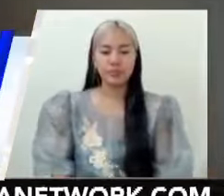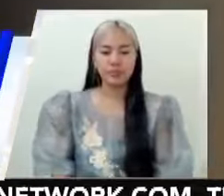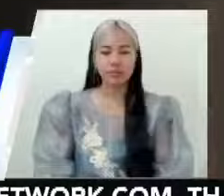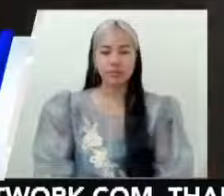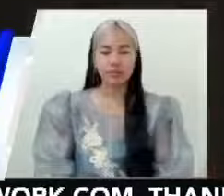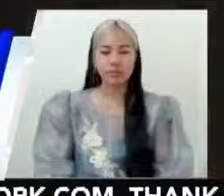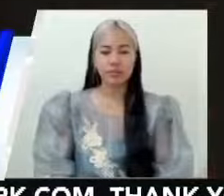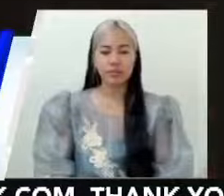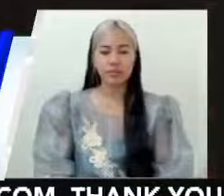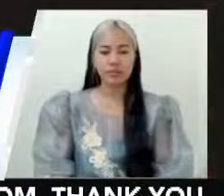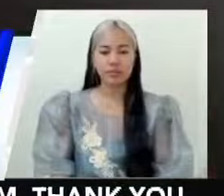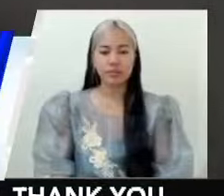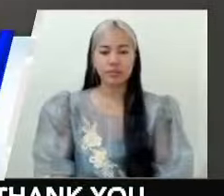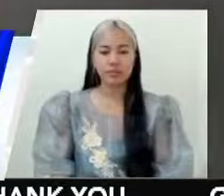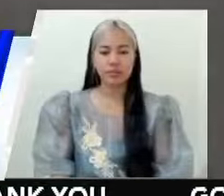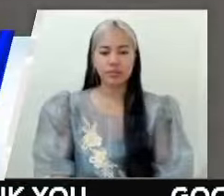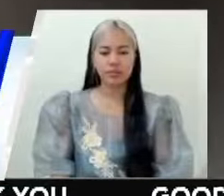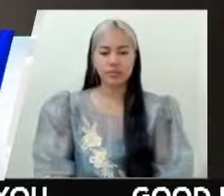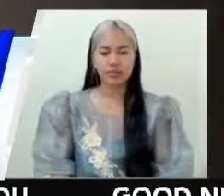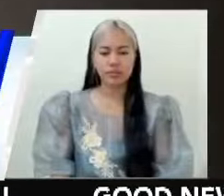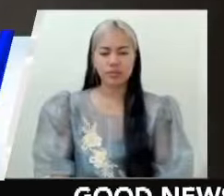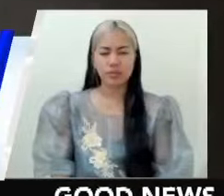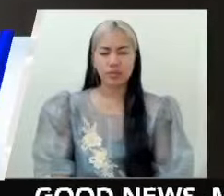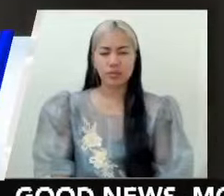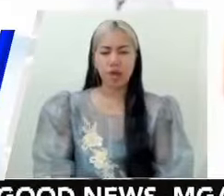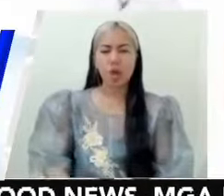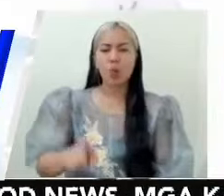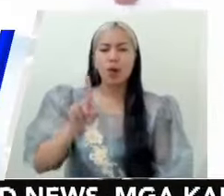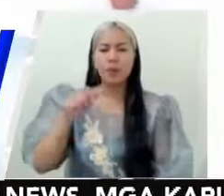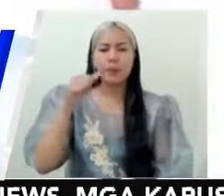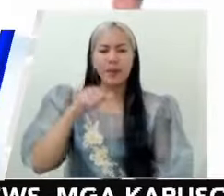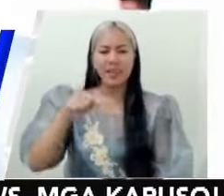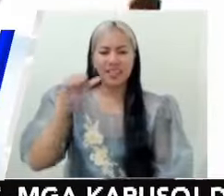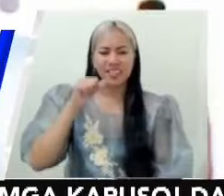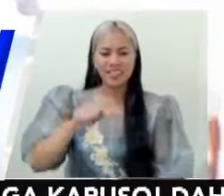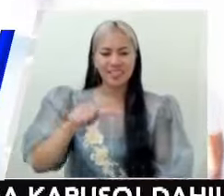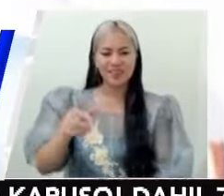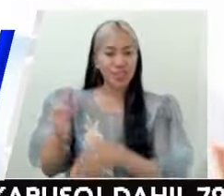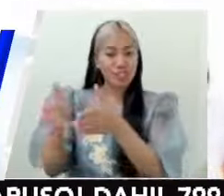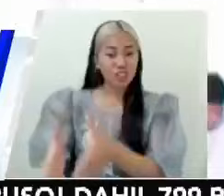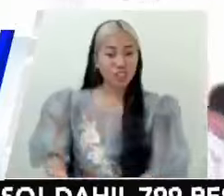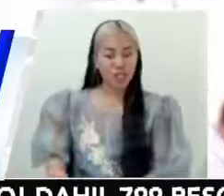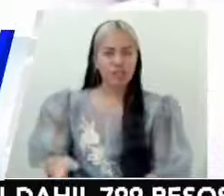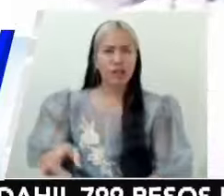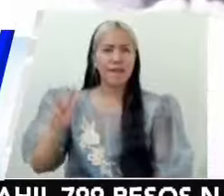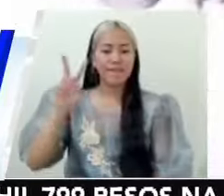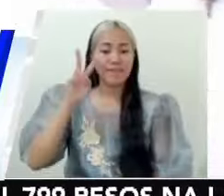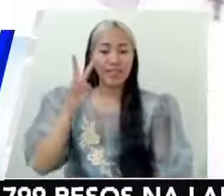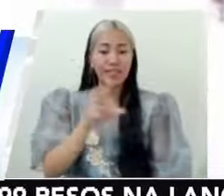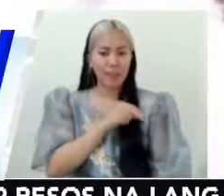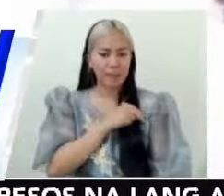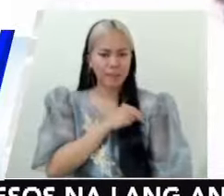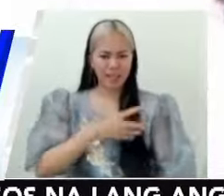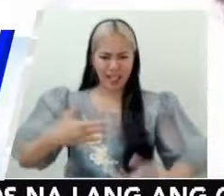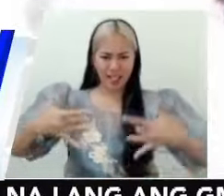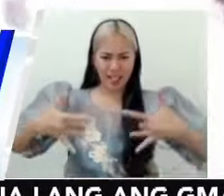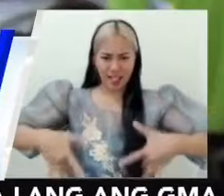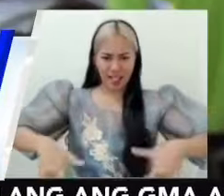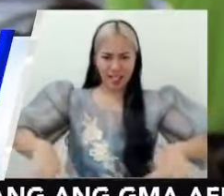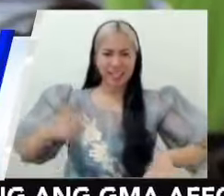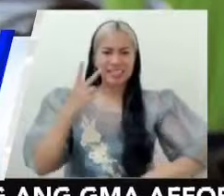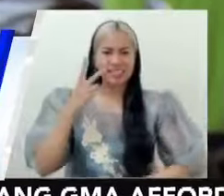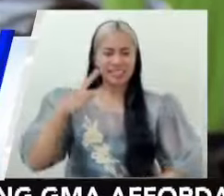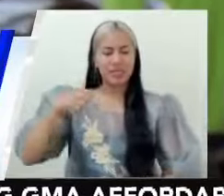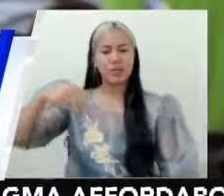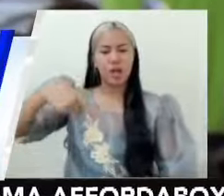Isang babaeng Vietnamese na walang damit ang nakita ng mga otoridad sa NAIA Terminal 3 nitong Sabado. Sa inisyal na investigasyon ng Manila International Airport